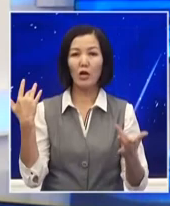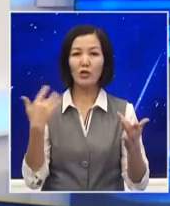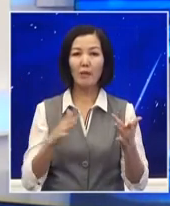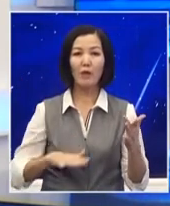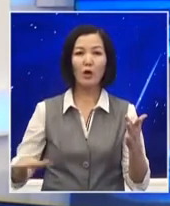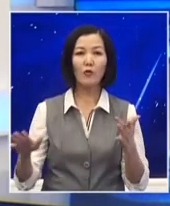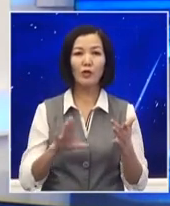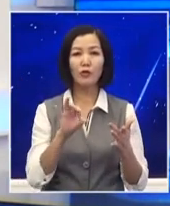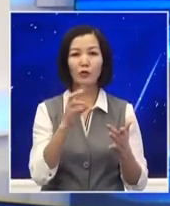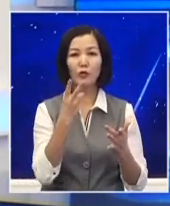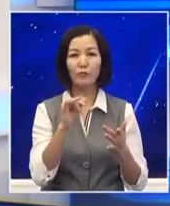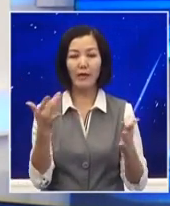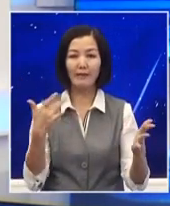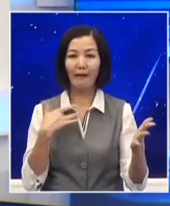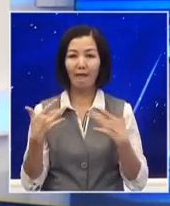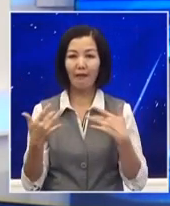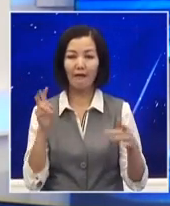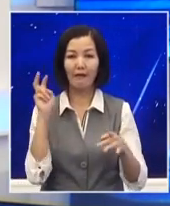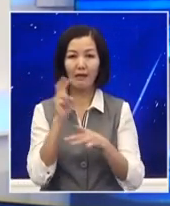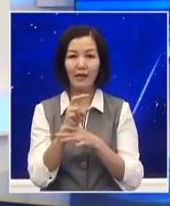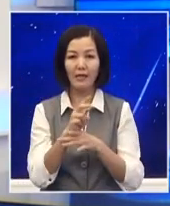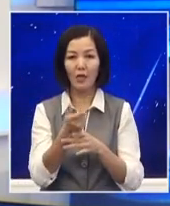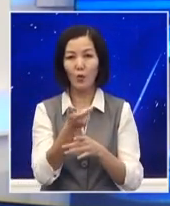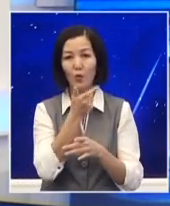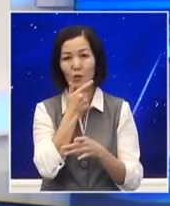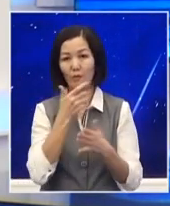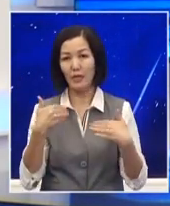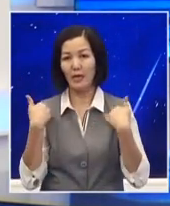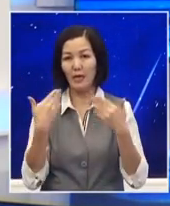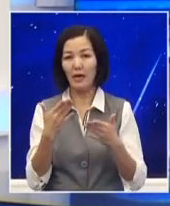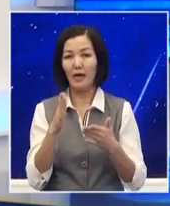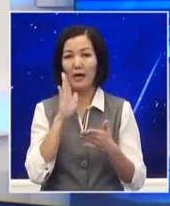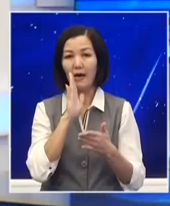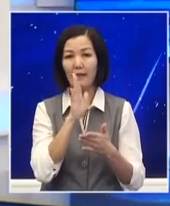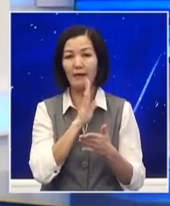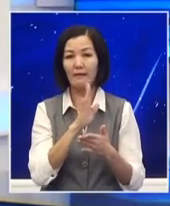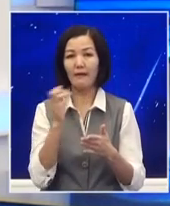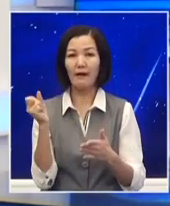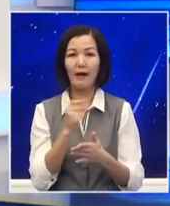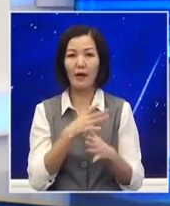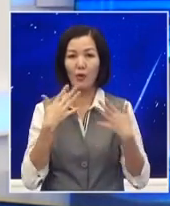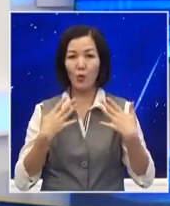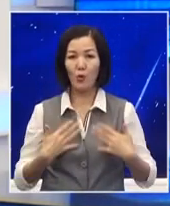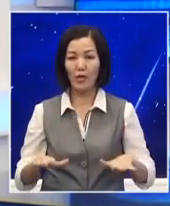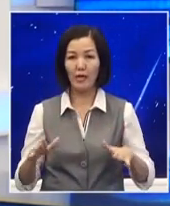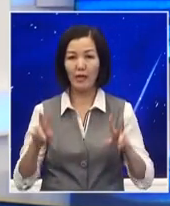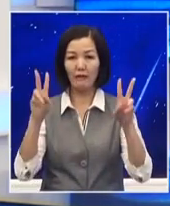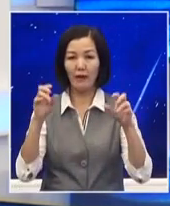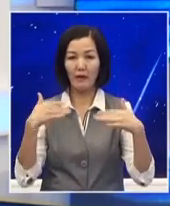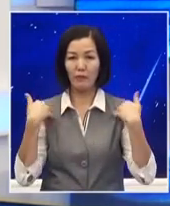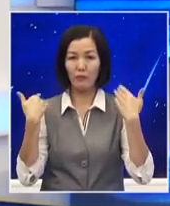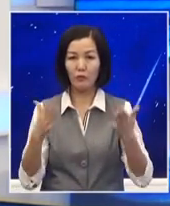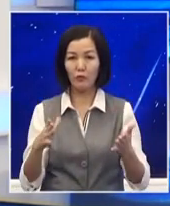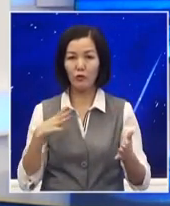Талдықорғанға Жамбыл ауданының Сүйінбай театры келді. Көрермен назарына Ананың ақ көйлегі драмасын ұсынды. Қойылым авторы татар